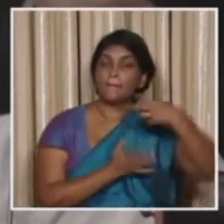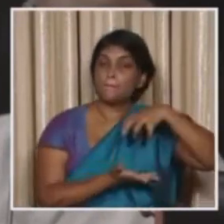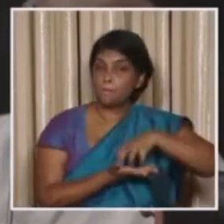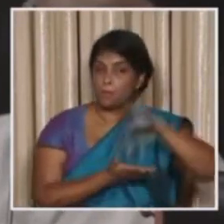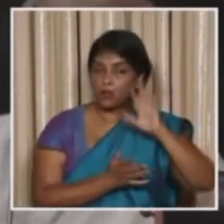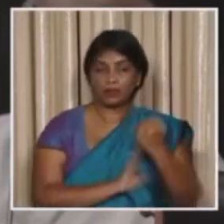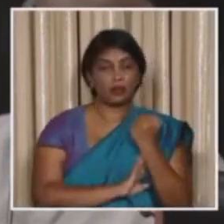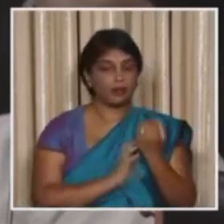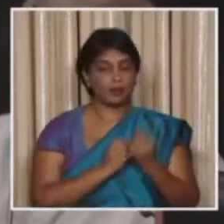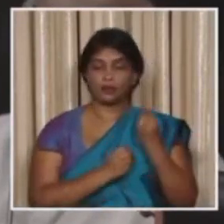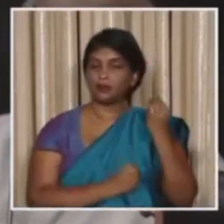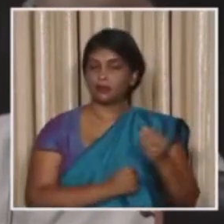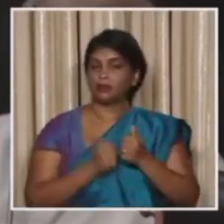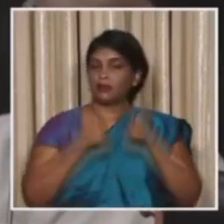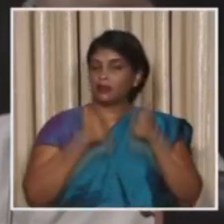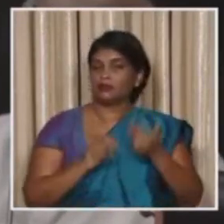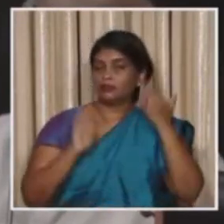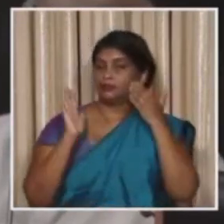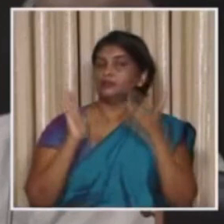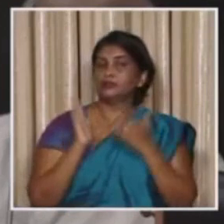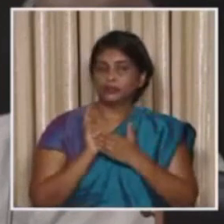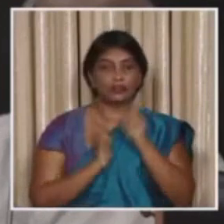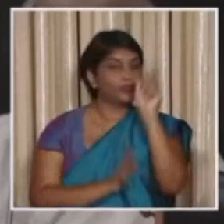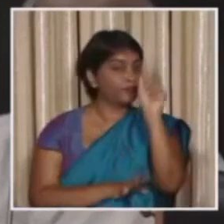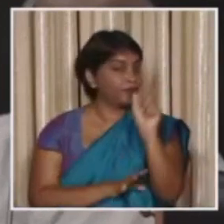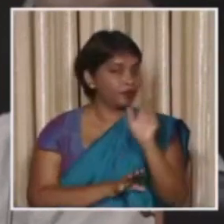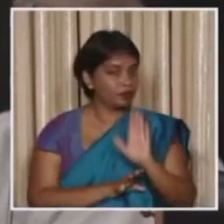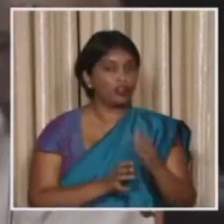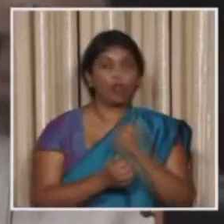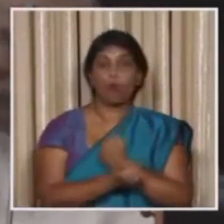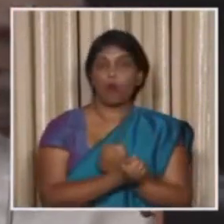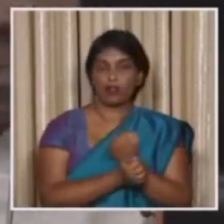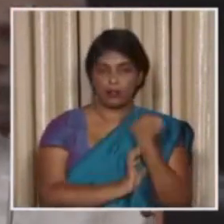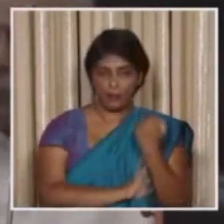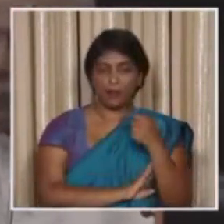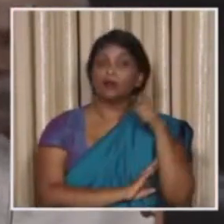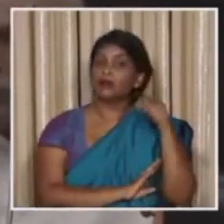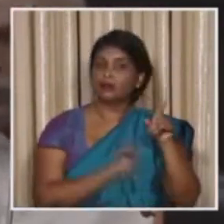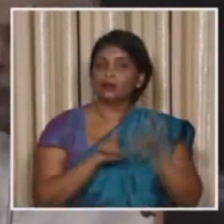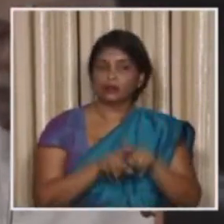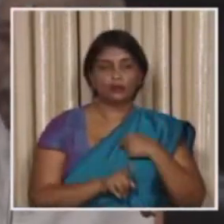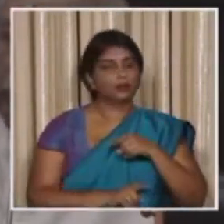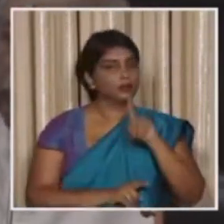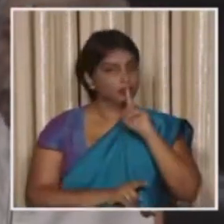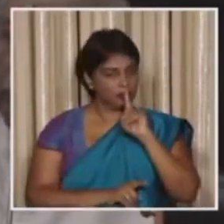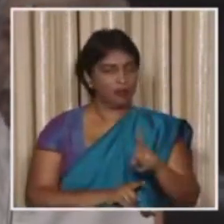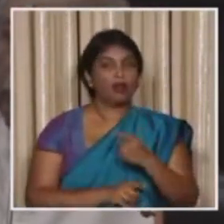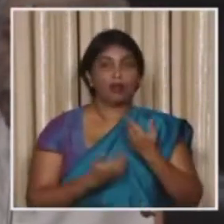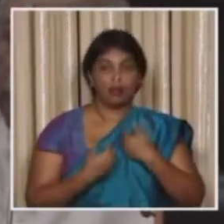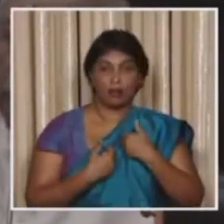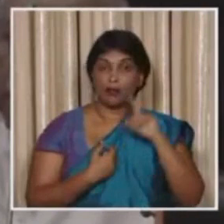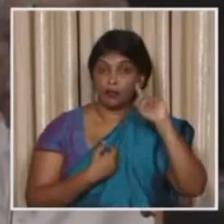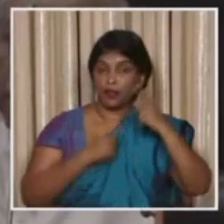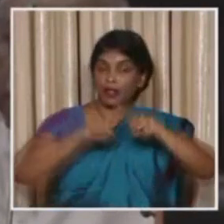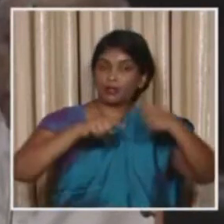වෙත බලය පැවරීමේදී වඩාත් සංවේදී විෂයක් බවට පත්ව ඇත්තේ පොලිස් බලතල. ඒ නිසා මම යෝජනා කරන්නේ අප මුලින්